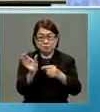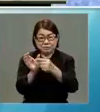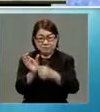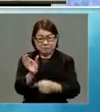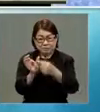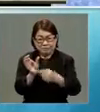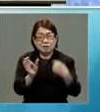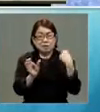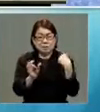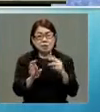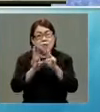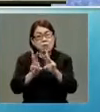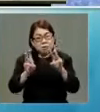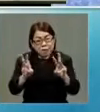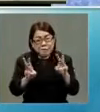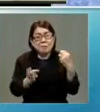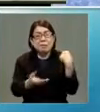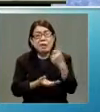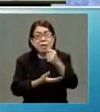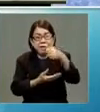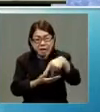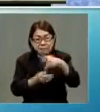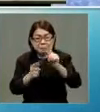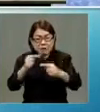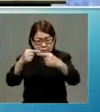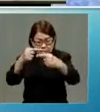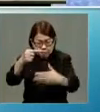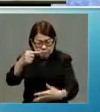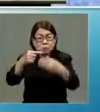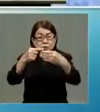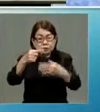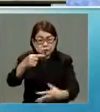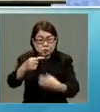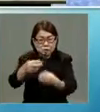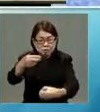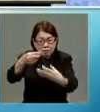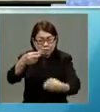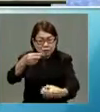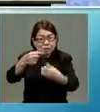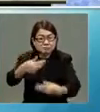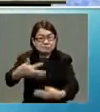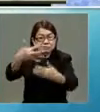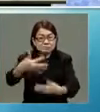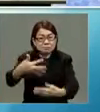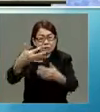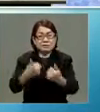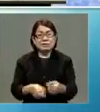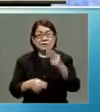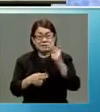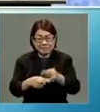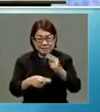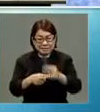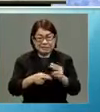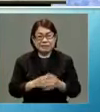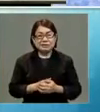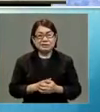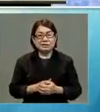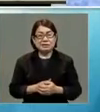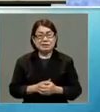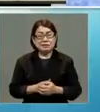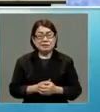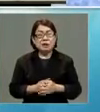ไซต์มีทั้งแอปพลิเคชันมีทั้งอะไรต่างๆในต่างๆเหล่านี้จะตามมาเราเลยเรียกว่าแพลตฟอร์